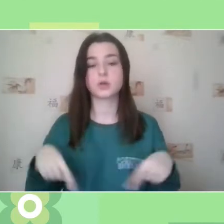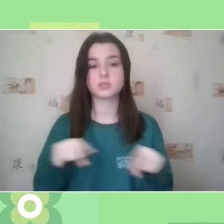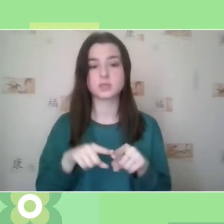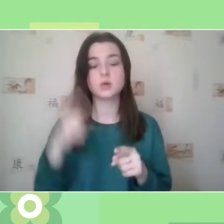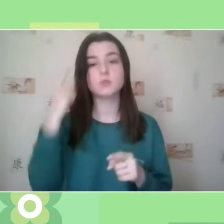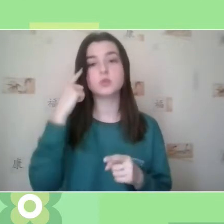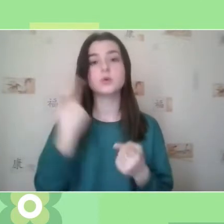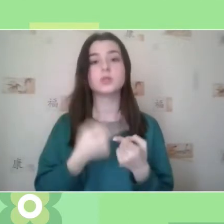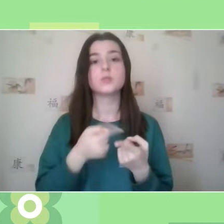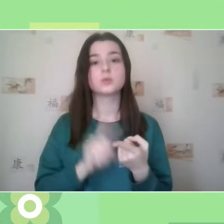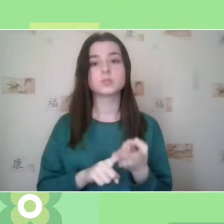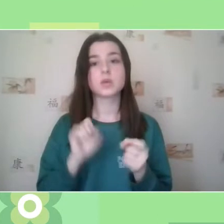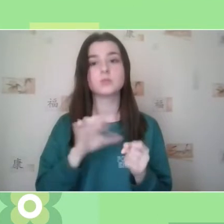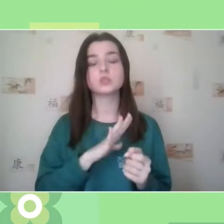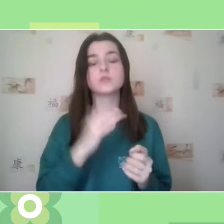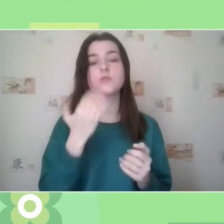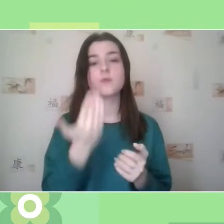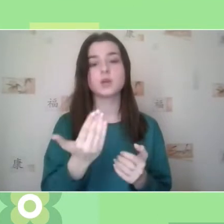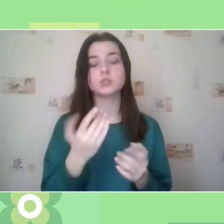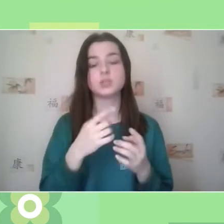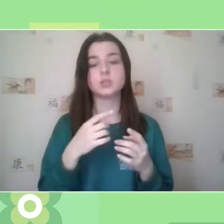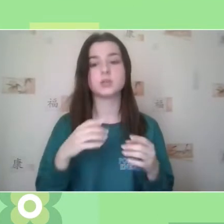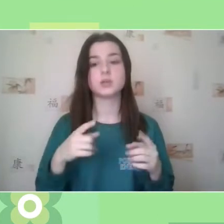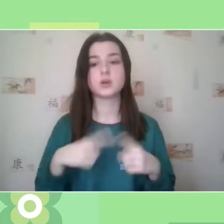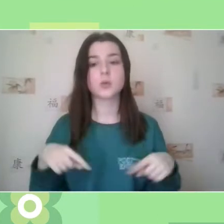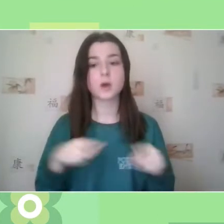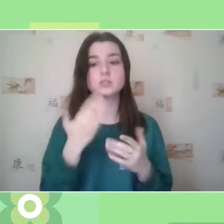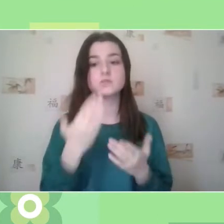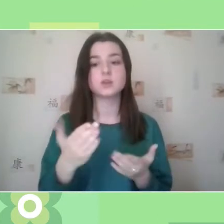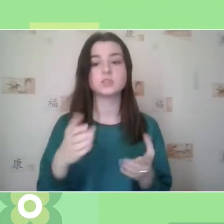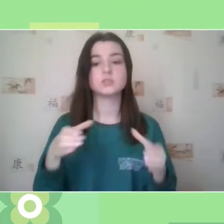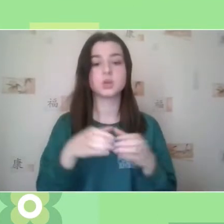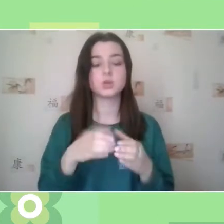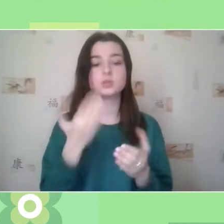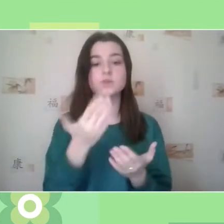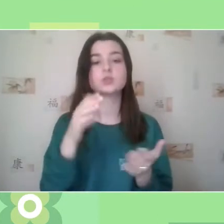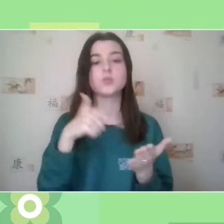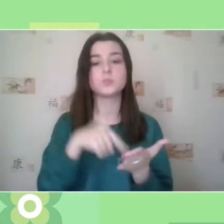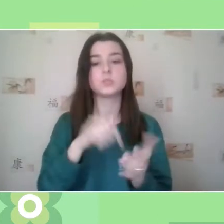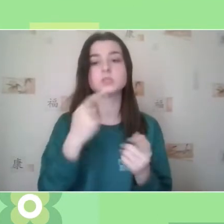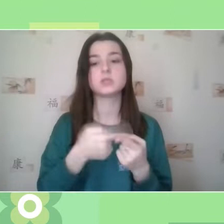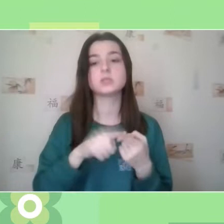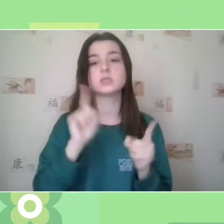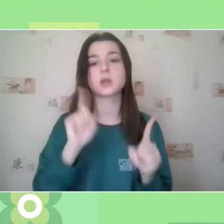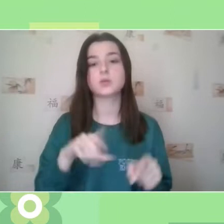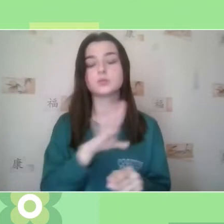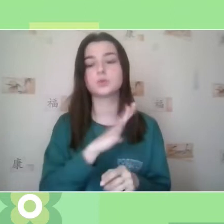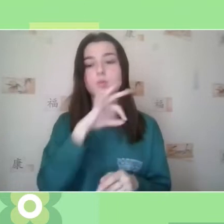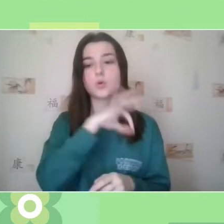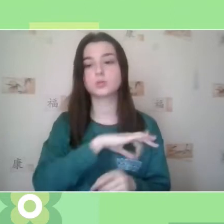Подумайте про це, можливо, в вашій громаді, вашій спільноті, вашому місті. Це також було б корисно.